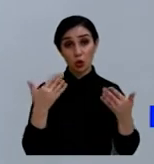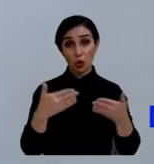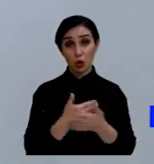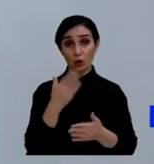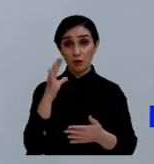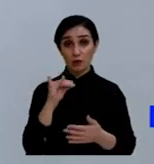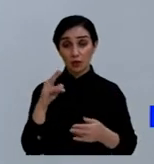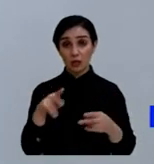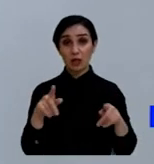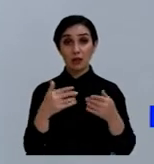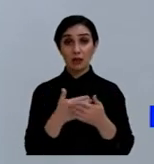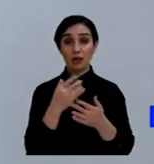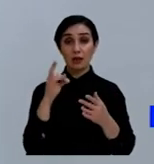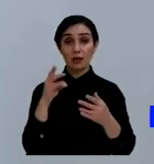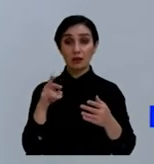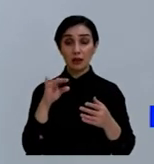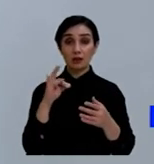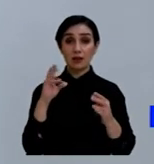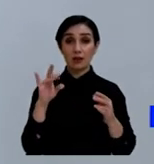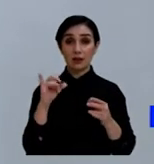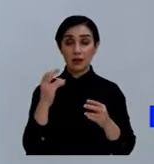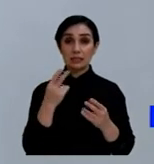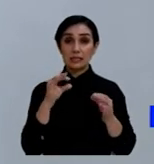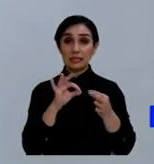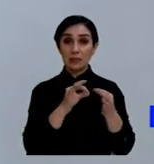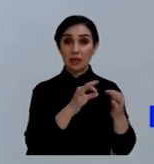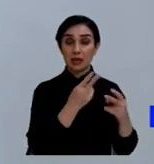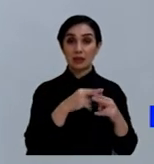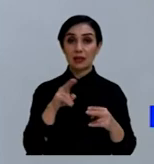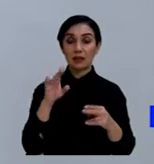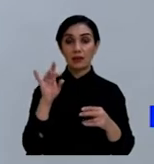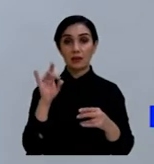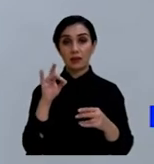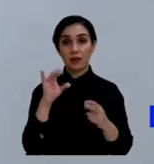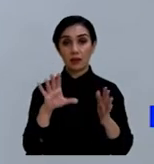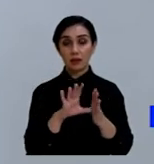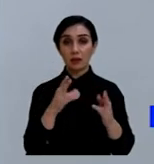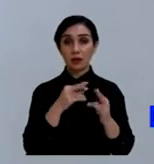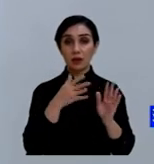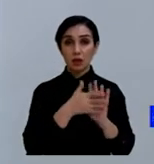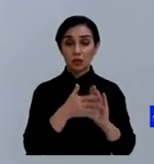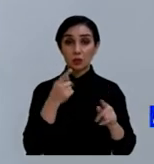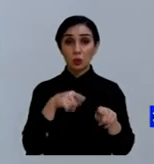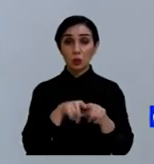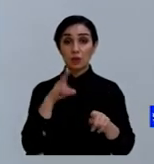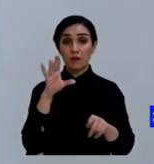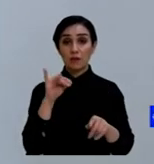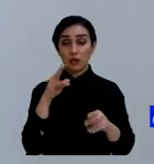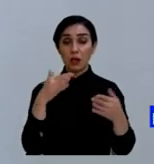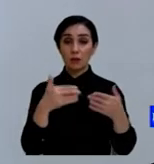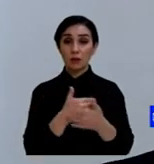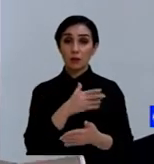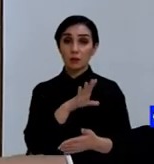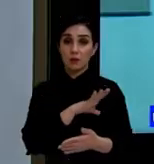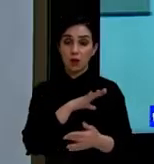новом виде ядерной реакции, который называется цепная ядерная реакция. Виды цепных реакций. Опять-таки,